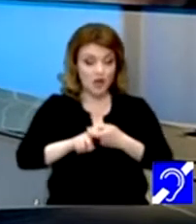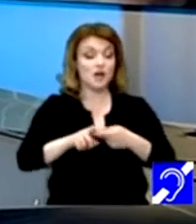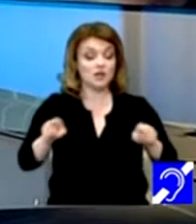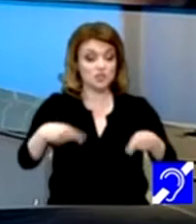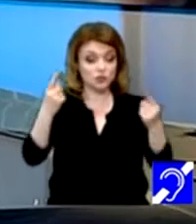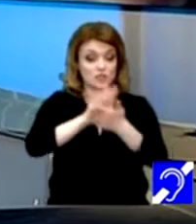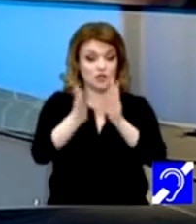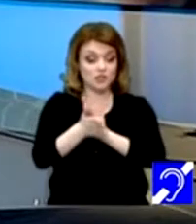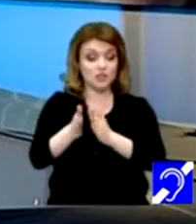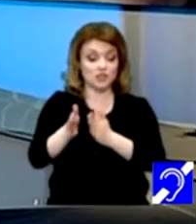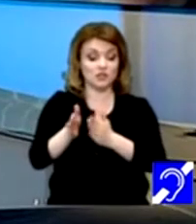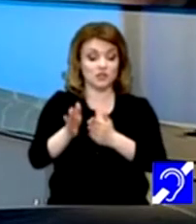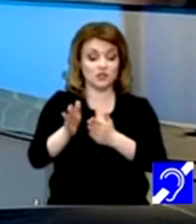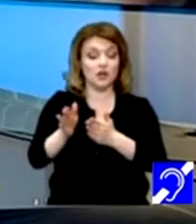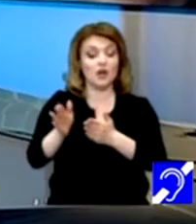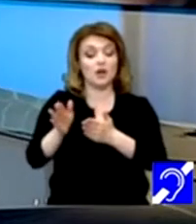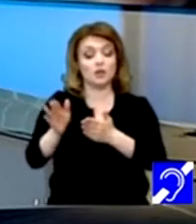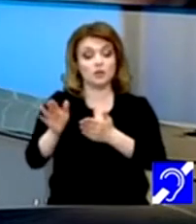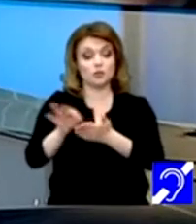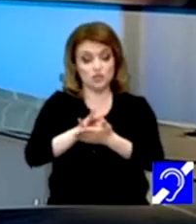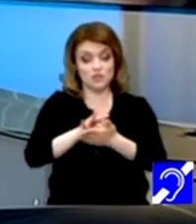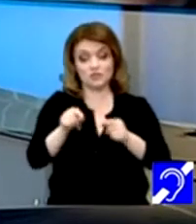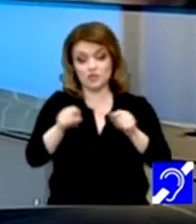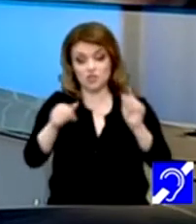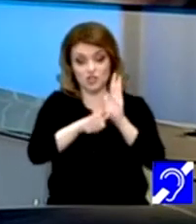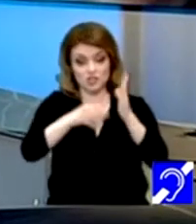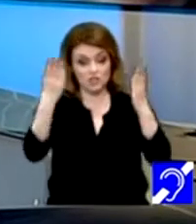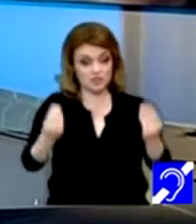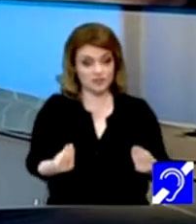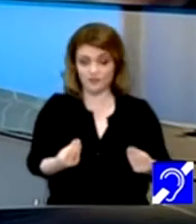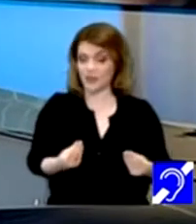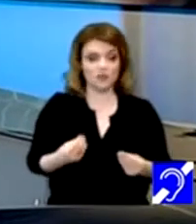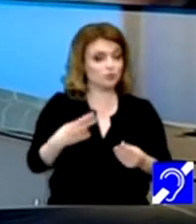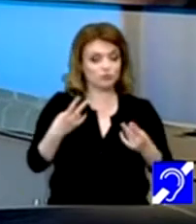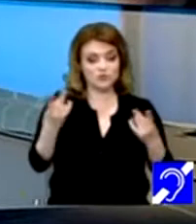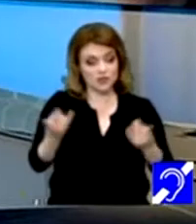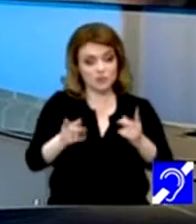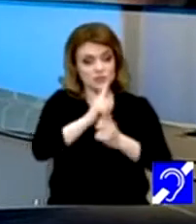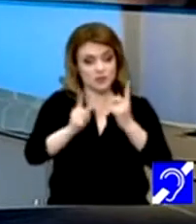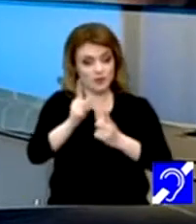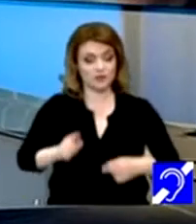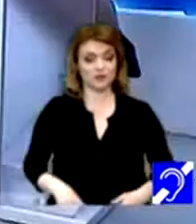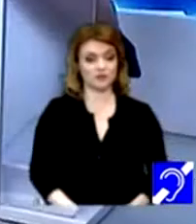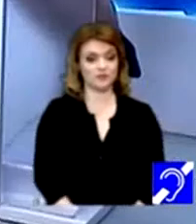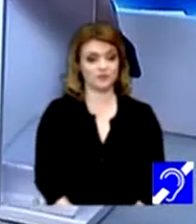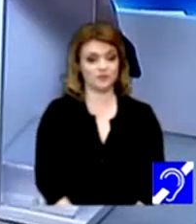de urgență pentru o perioadă de 60 de zile este nejustificată și ar trebui revizuită.